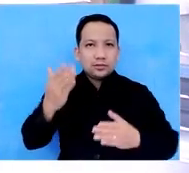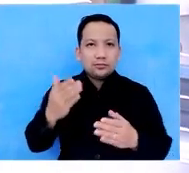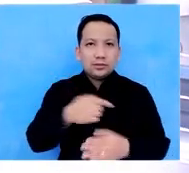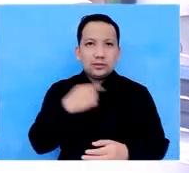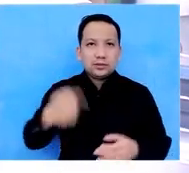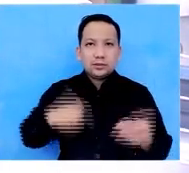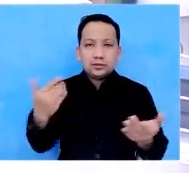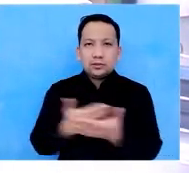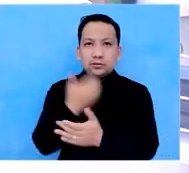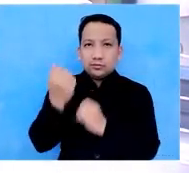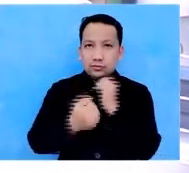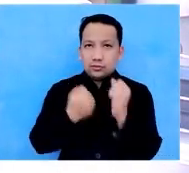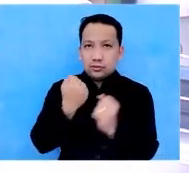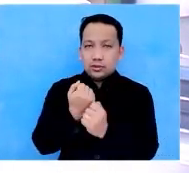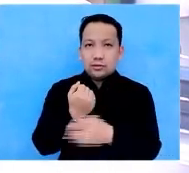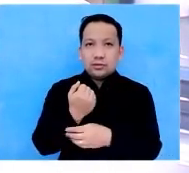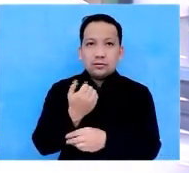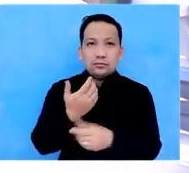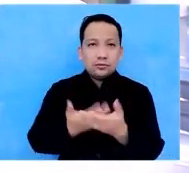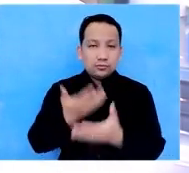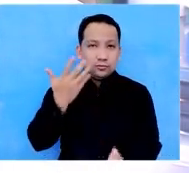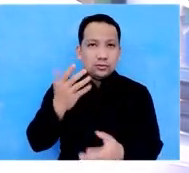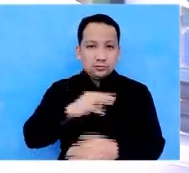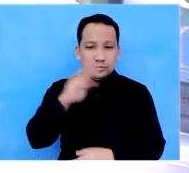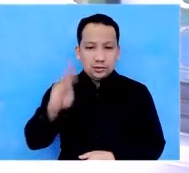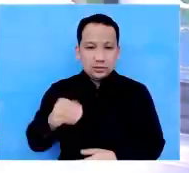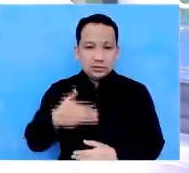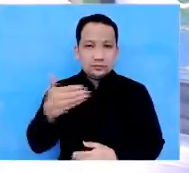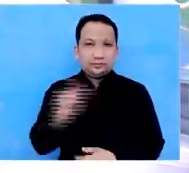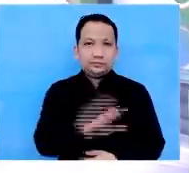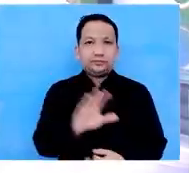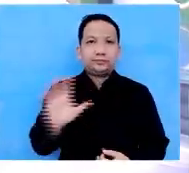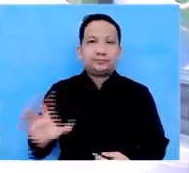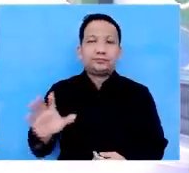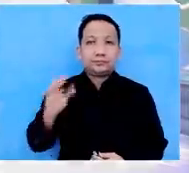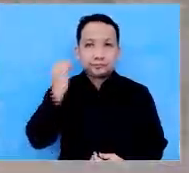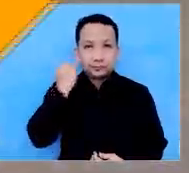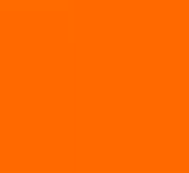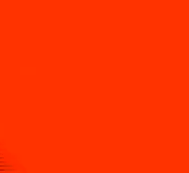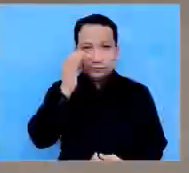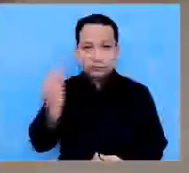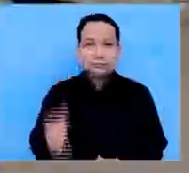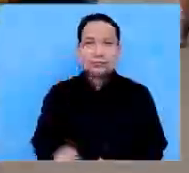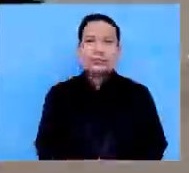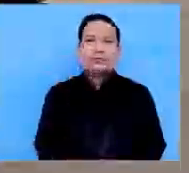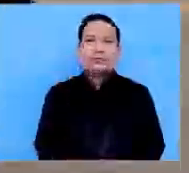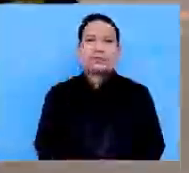community sa pag-unlad ng Maynila. Nasa frontline ng balitang yan si Josh Camo.